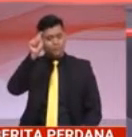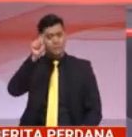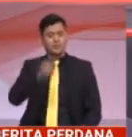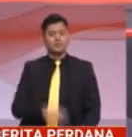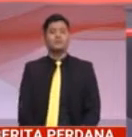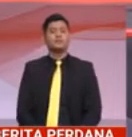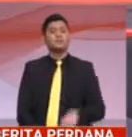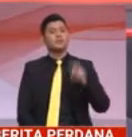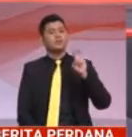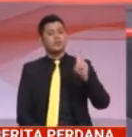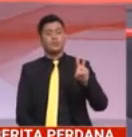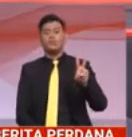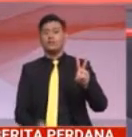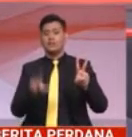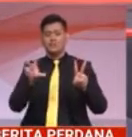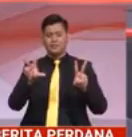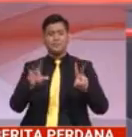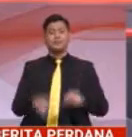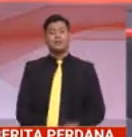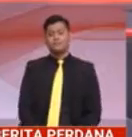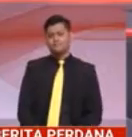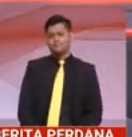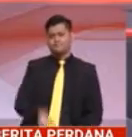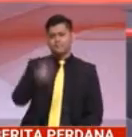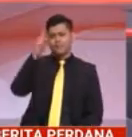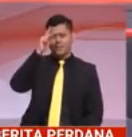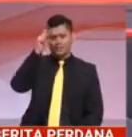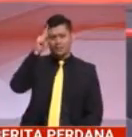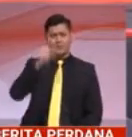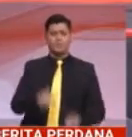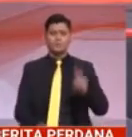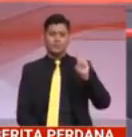aksi di Stadium Sultan Muhammad IV malam tadi.